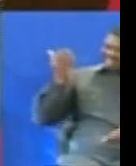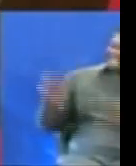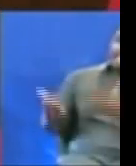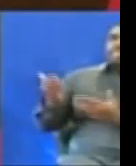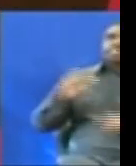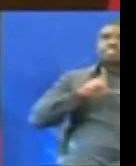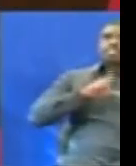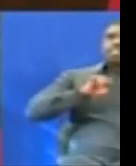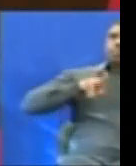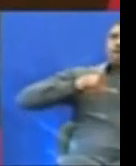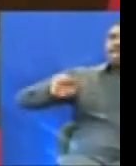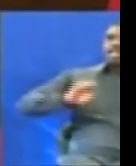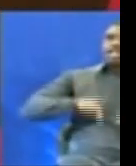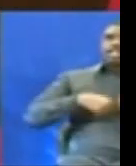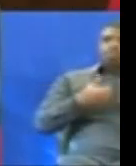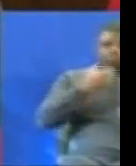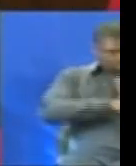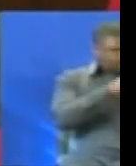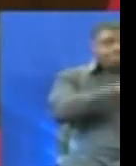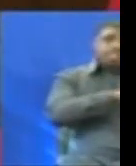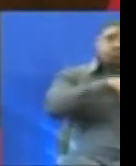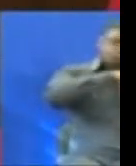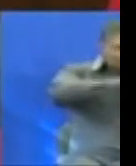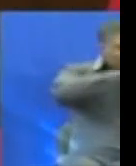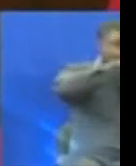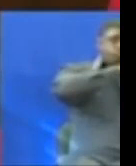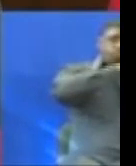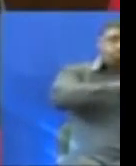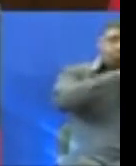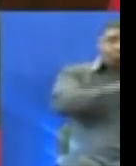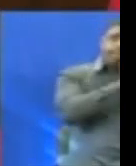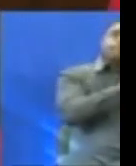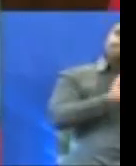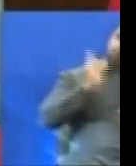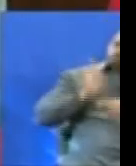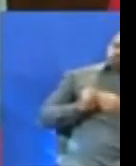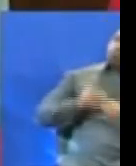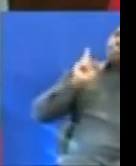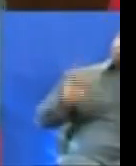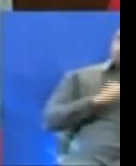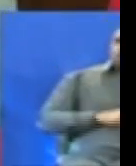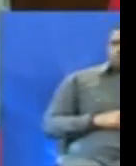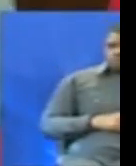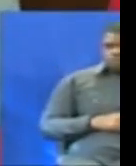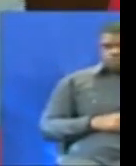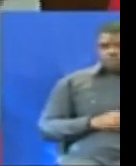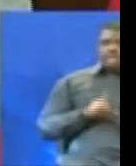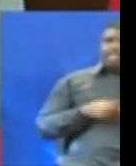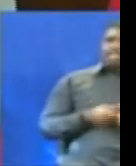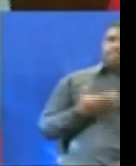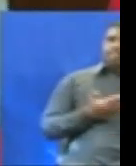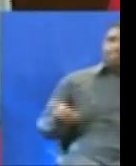ufuta, lakini bado kuna korosho ziko kwa wakulima, kwa sababu wafanya biashara wamekwenda kuzishinda kuzifuata zile korosho kwa sababu ya ubovu wa